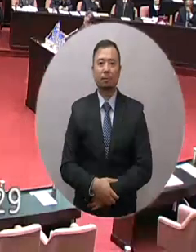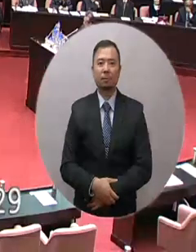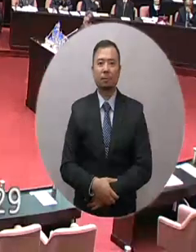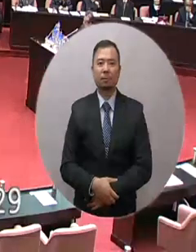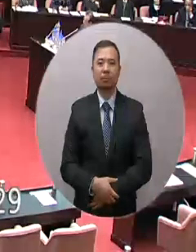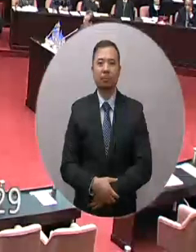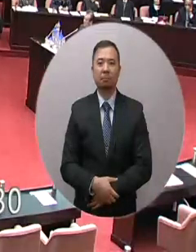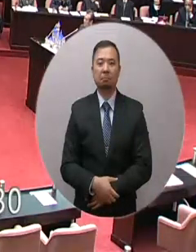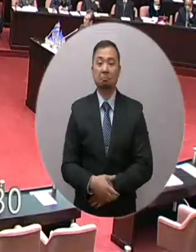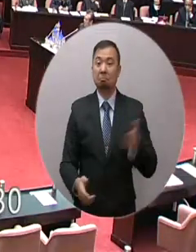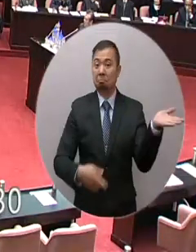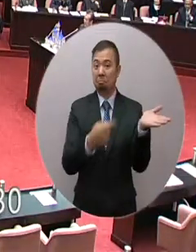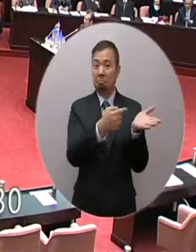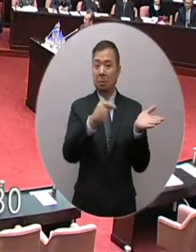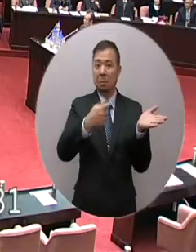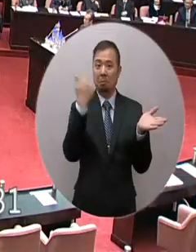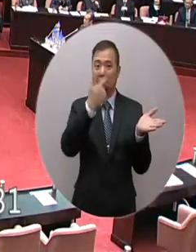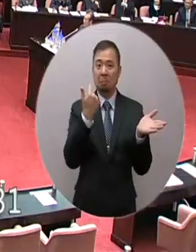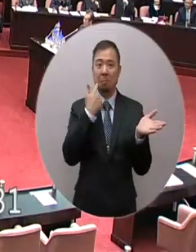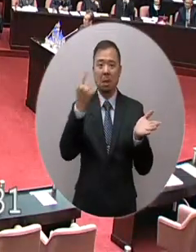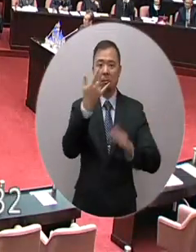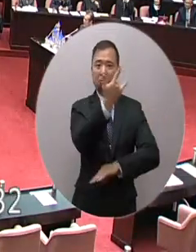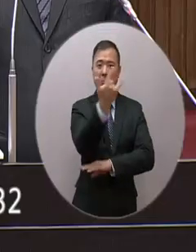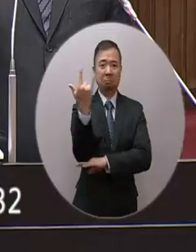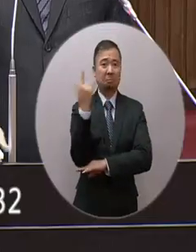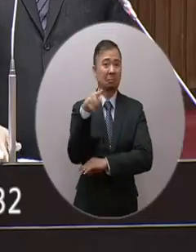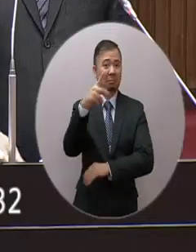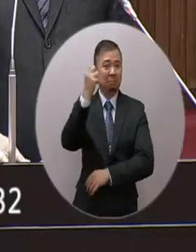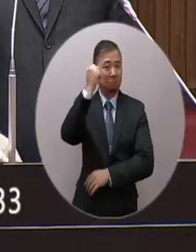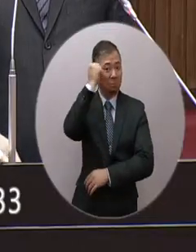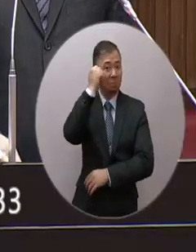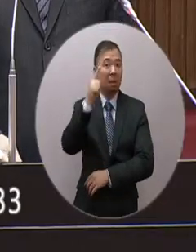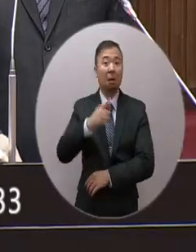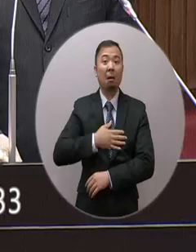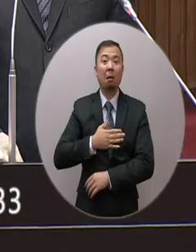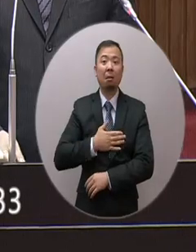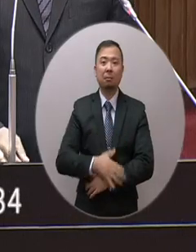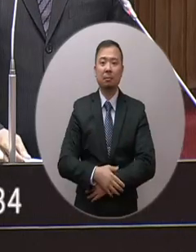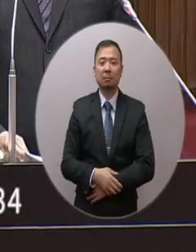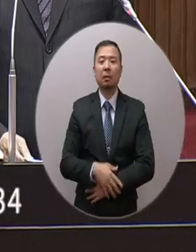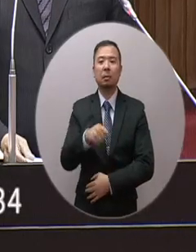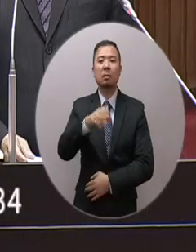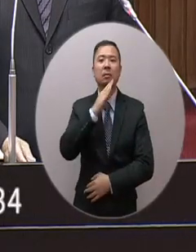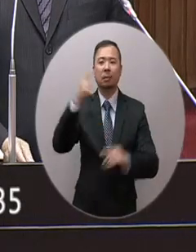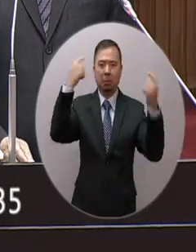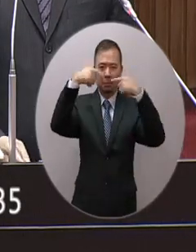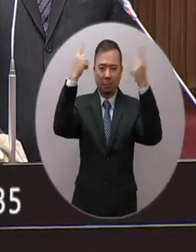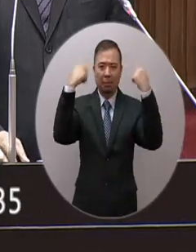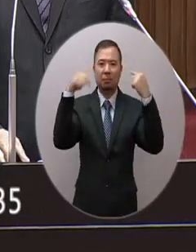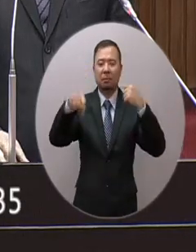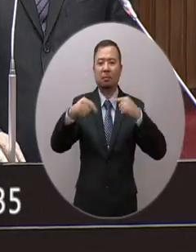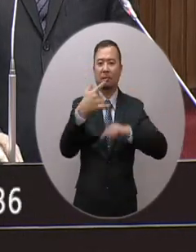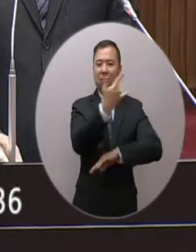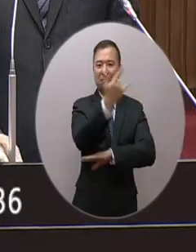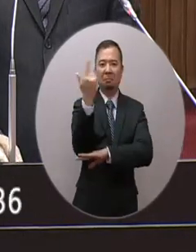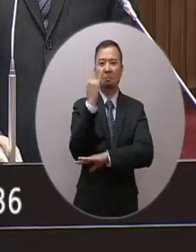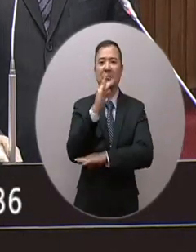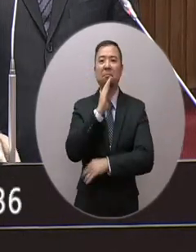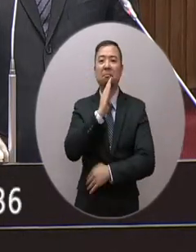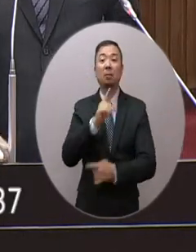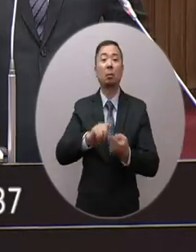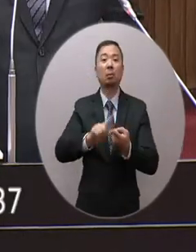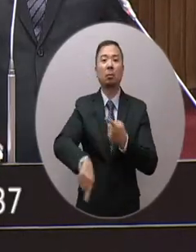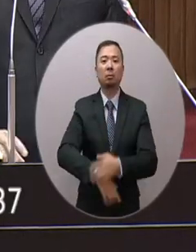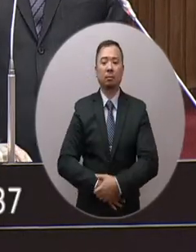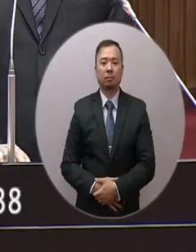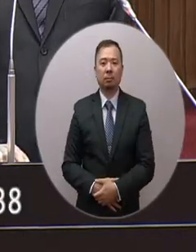这个非常漂亮的城堡，应该你很有印象吧？ 是。 这个是迪士尼的城堡嘛？哈。 是。 对不对？是。华